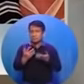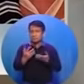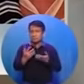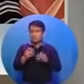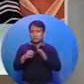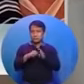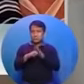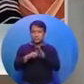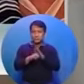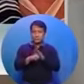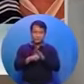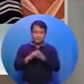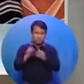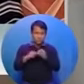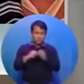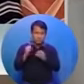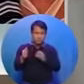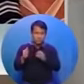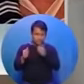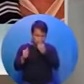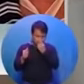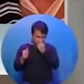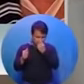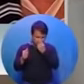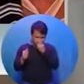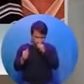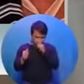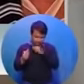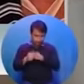halimbawa lang ma'am ha. Apo.